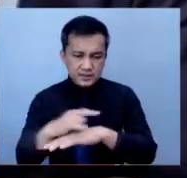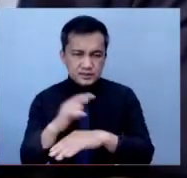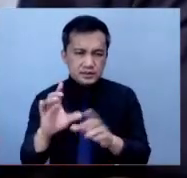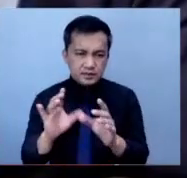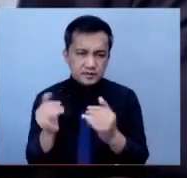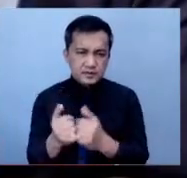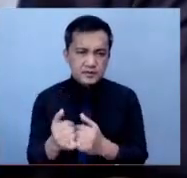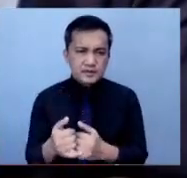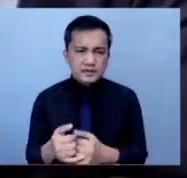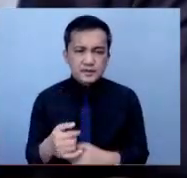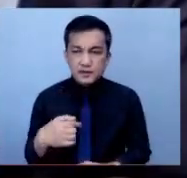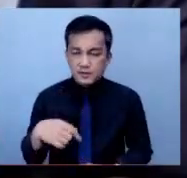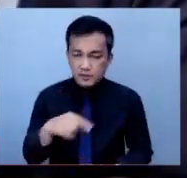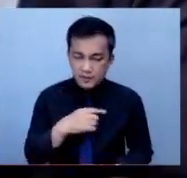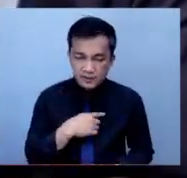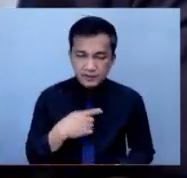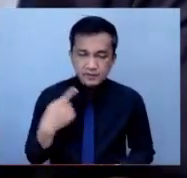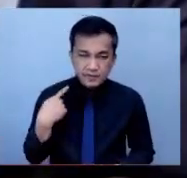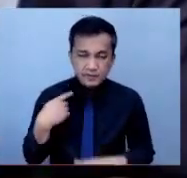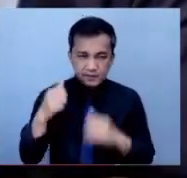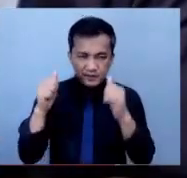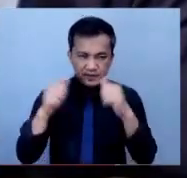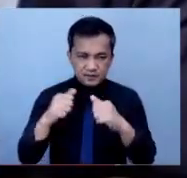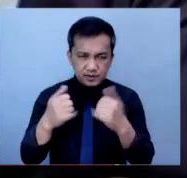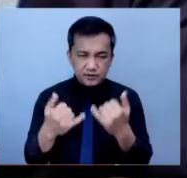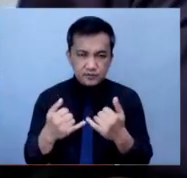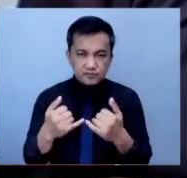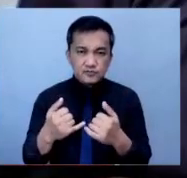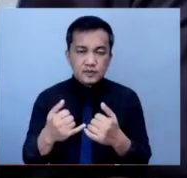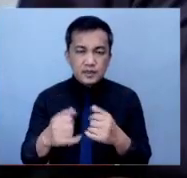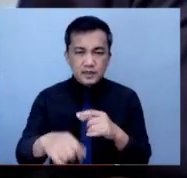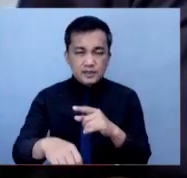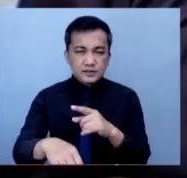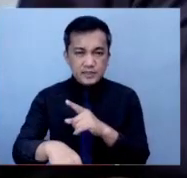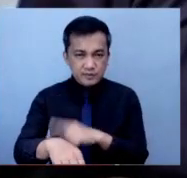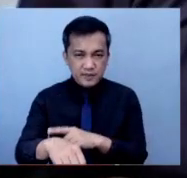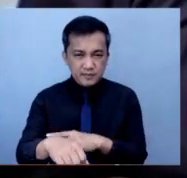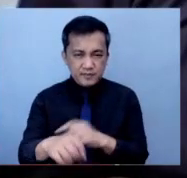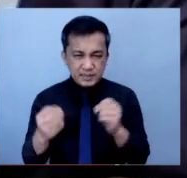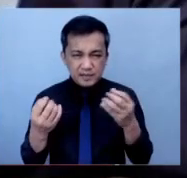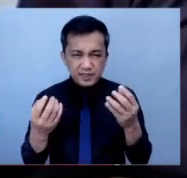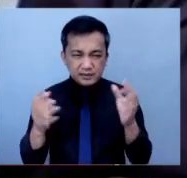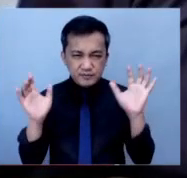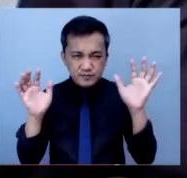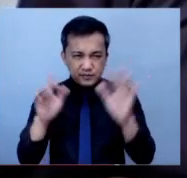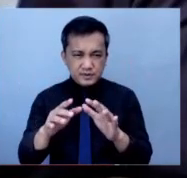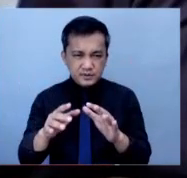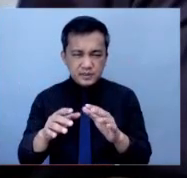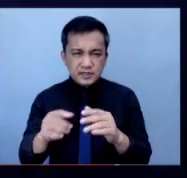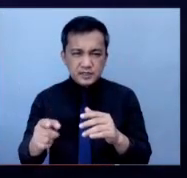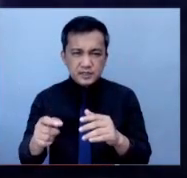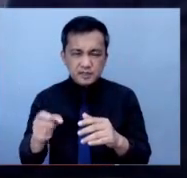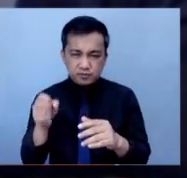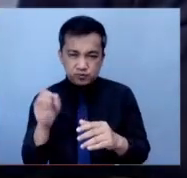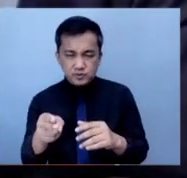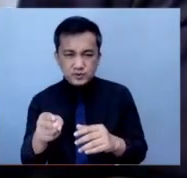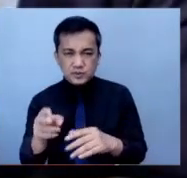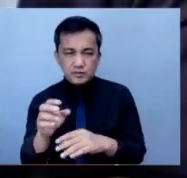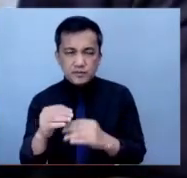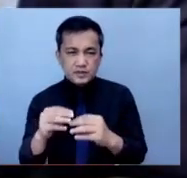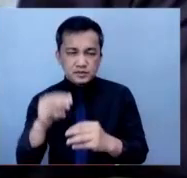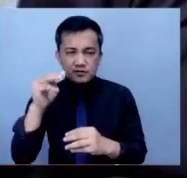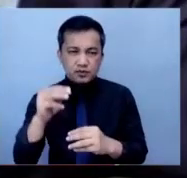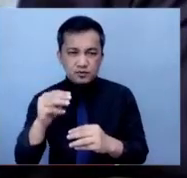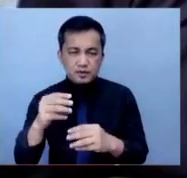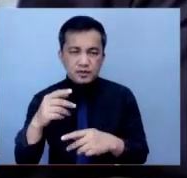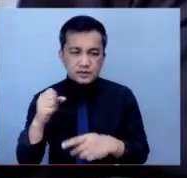standing agreement na pag ganito mga peak season, i-ensure din nila yung maximum deployment of their people no? Sa check-in counters